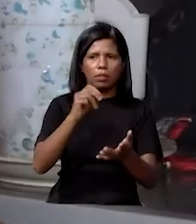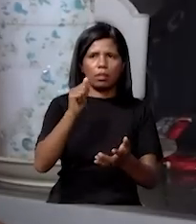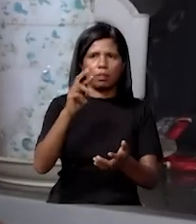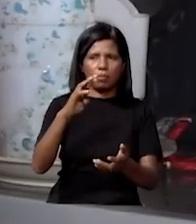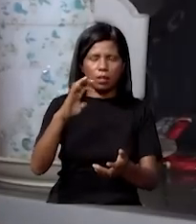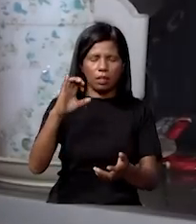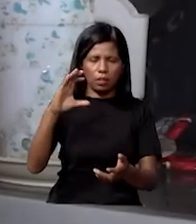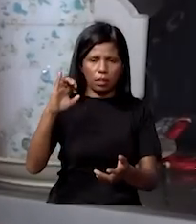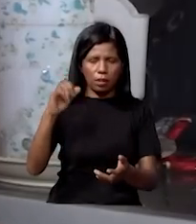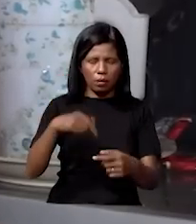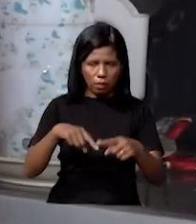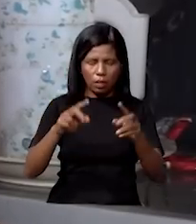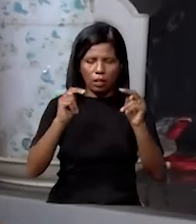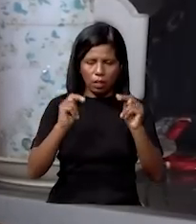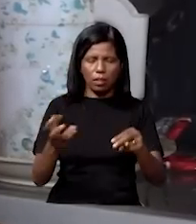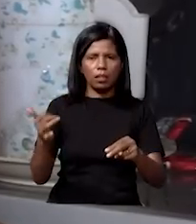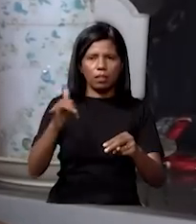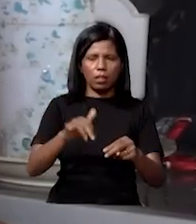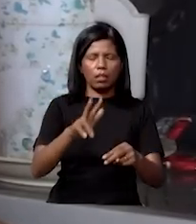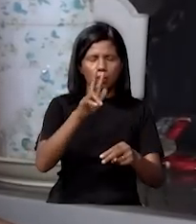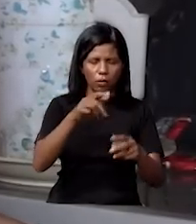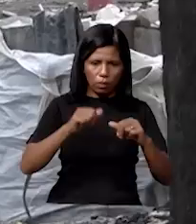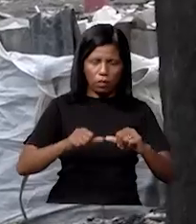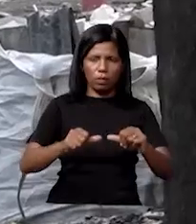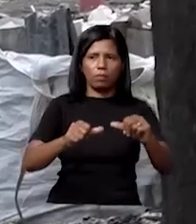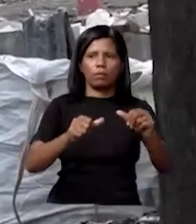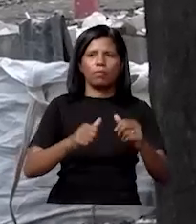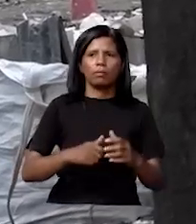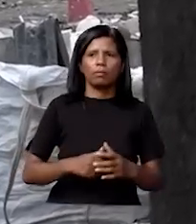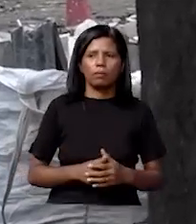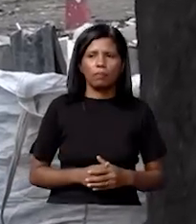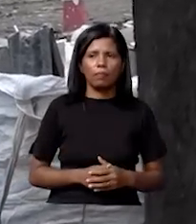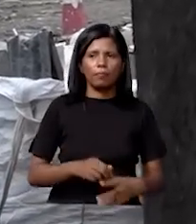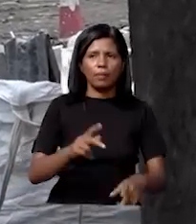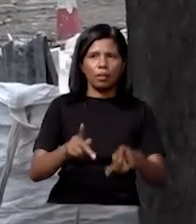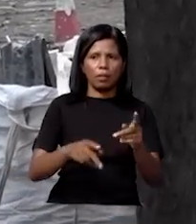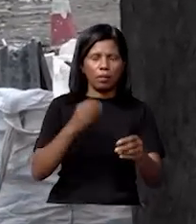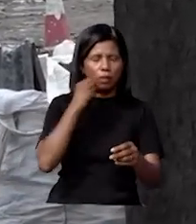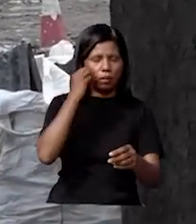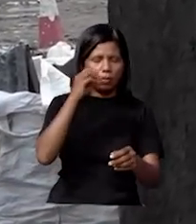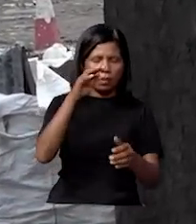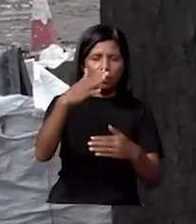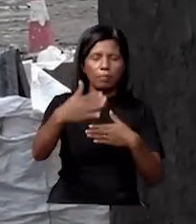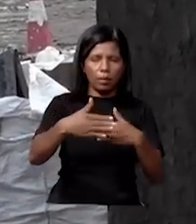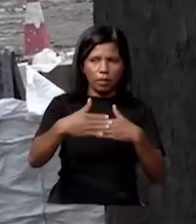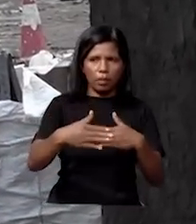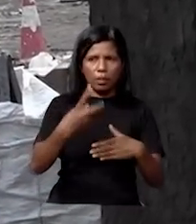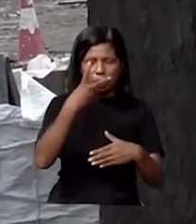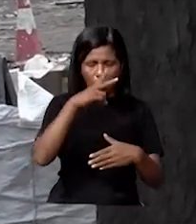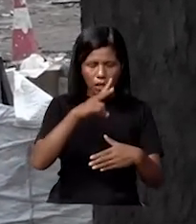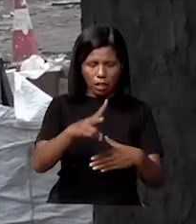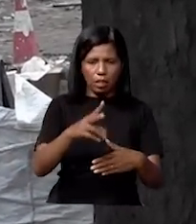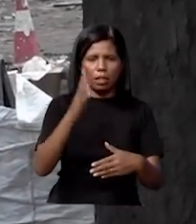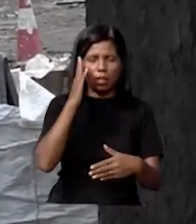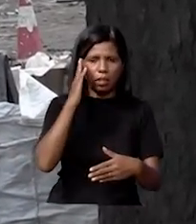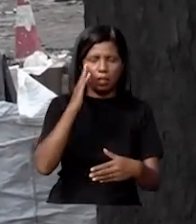ba tingi ser siran tolu ba we Komunidade nebe hela besi ke lixo fatin tibar mos reconhece